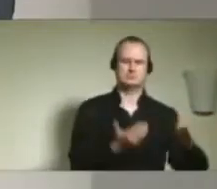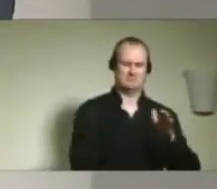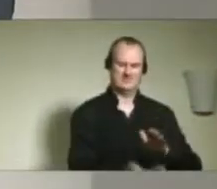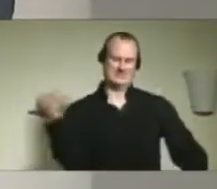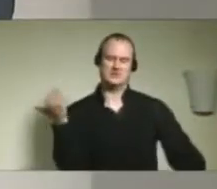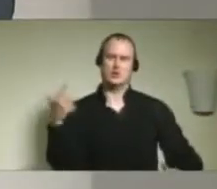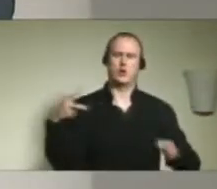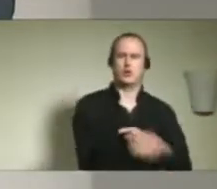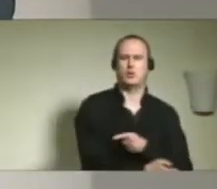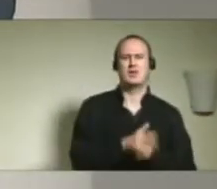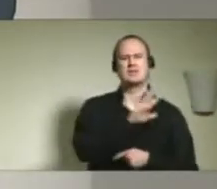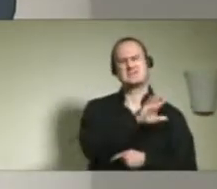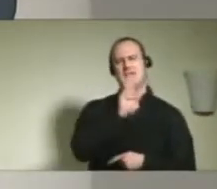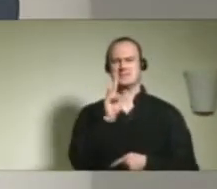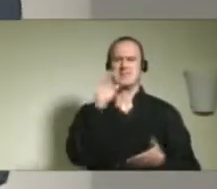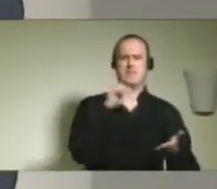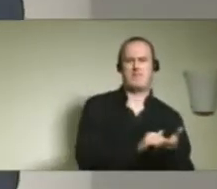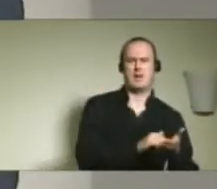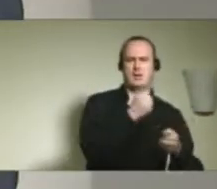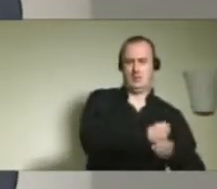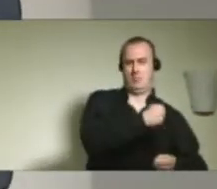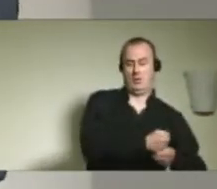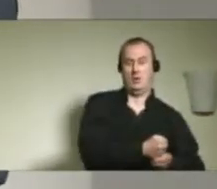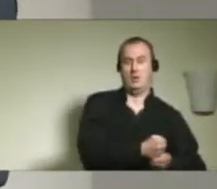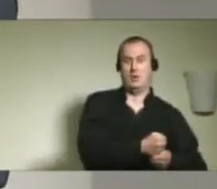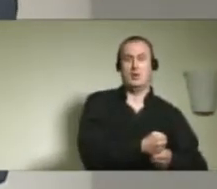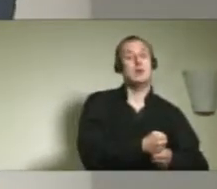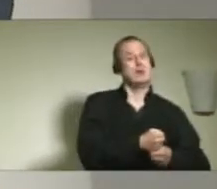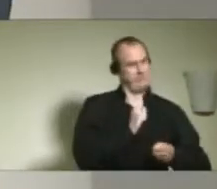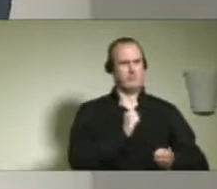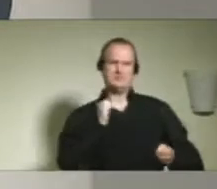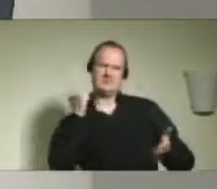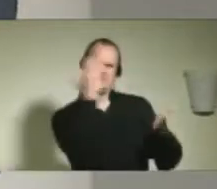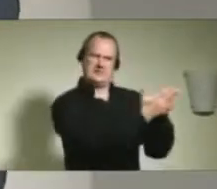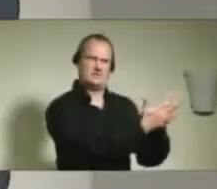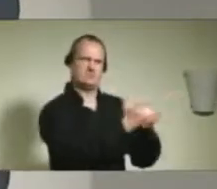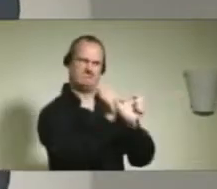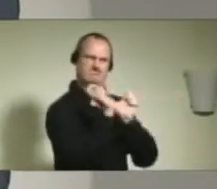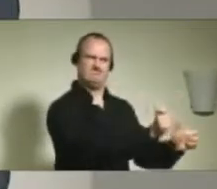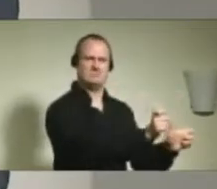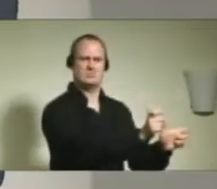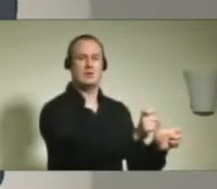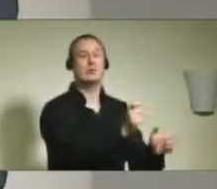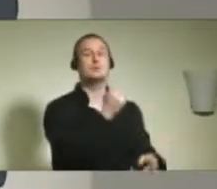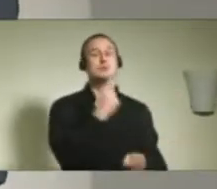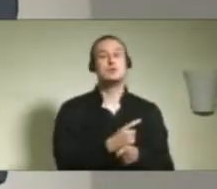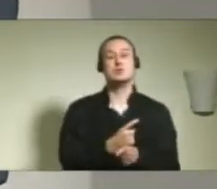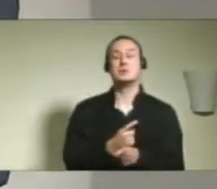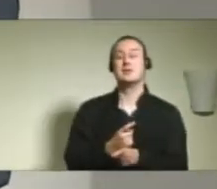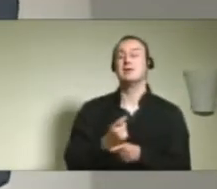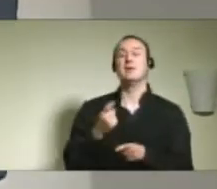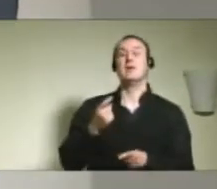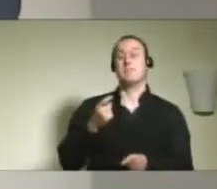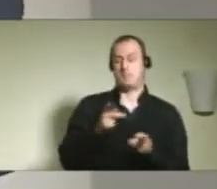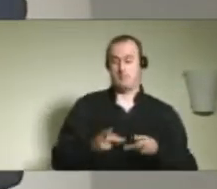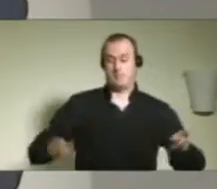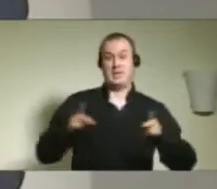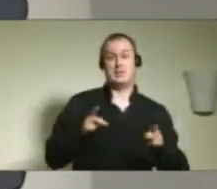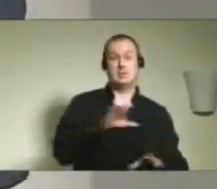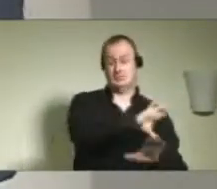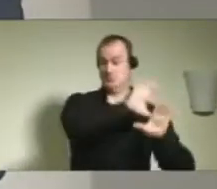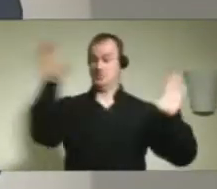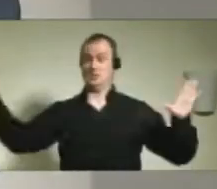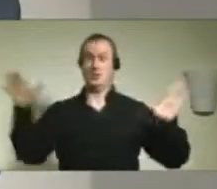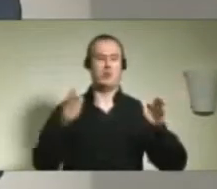les municipalités au niveau du pays pour essayer de bloquer. Parce qu'une des